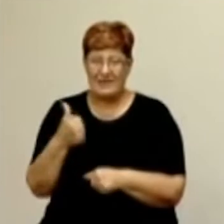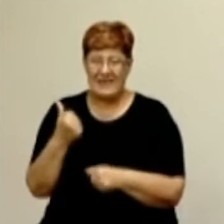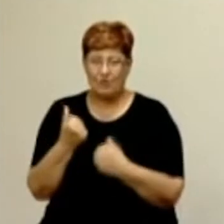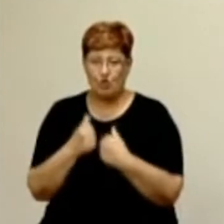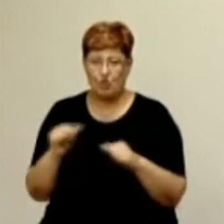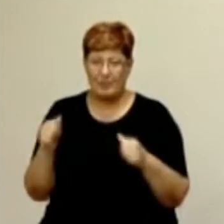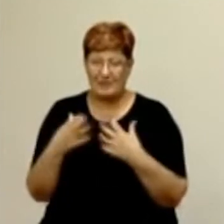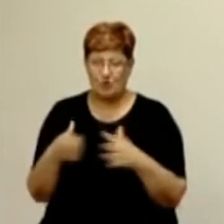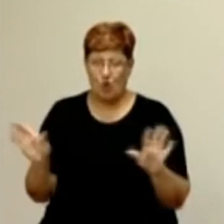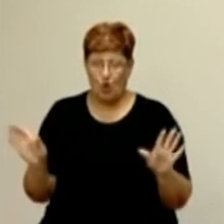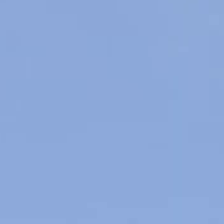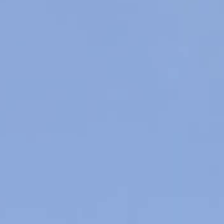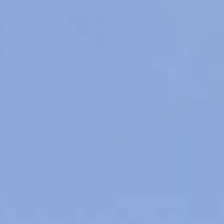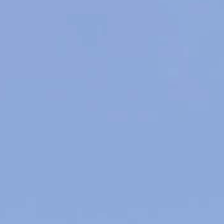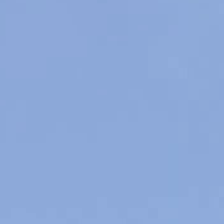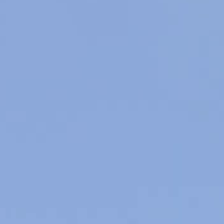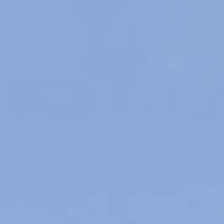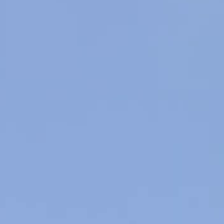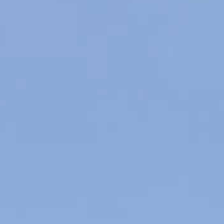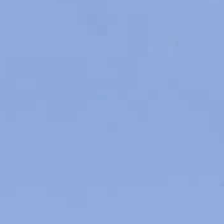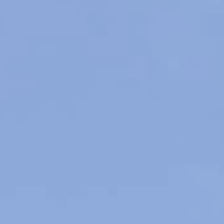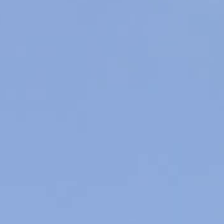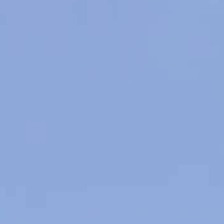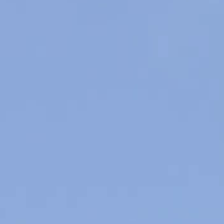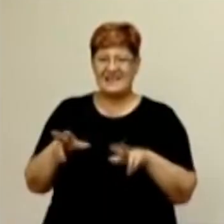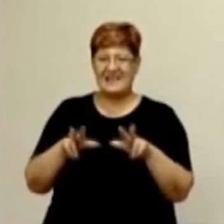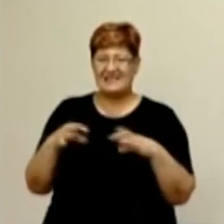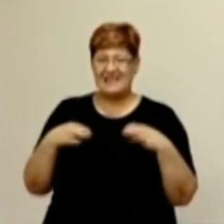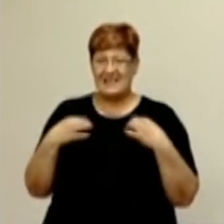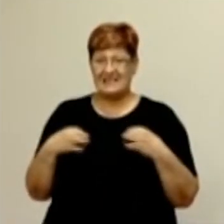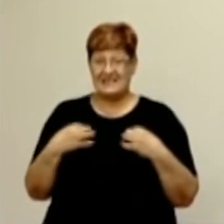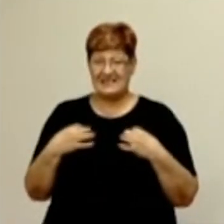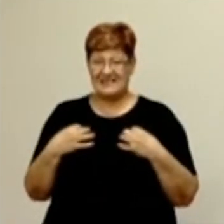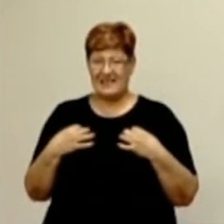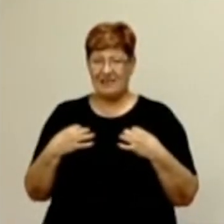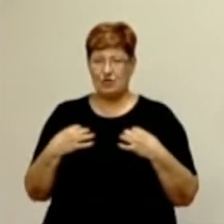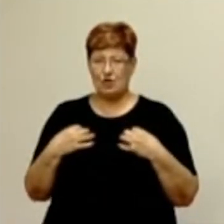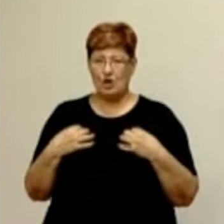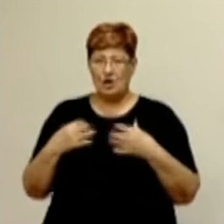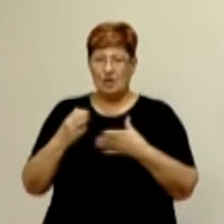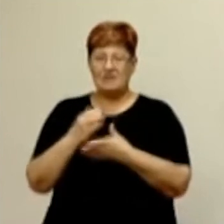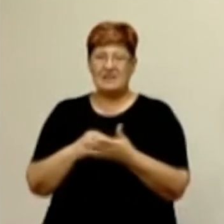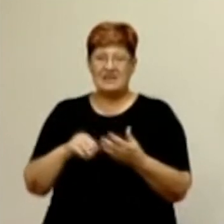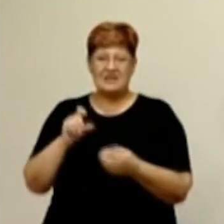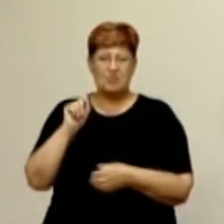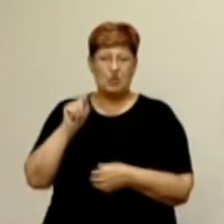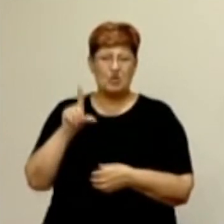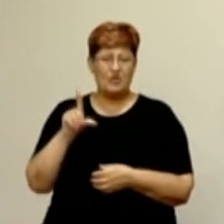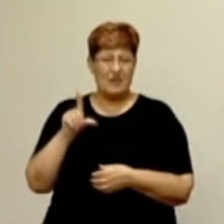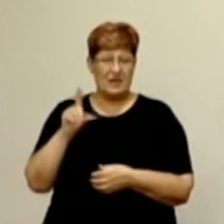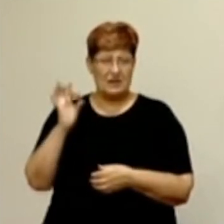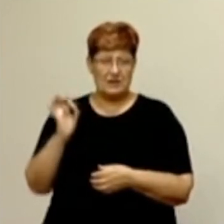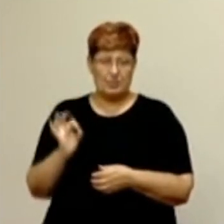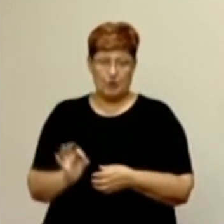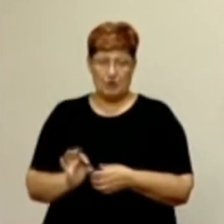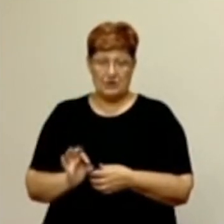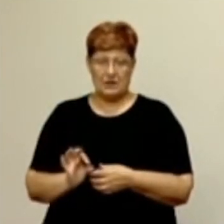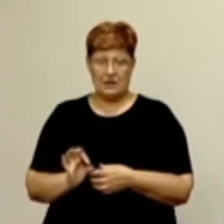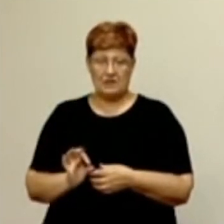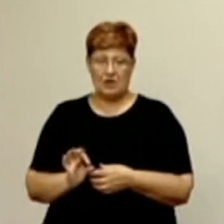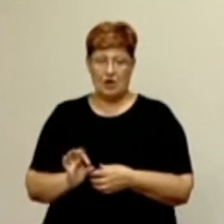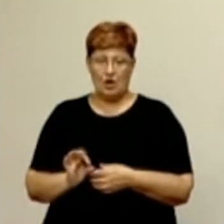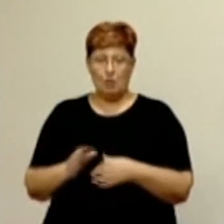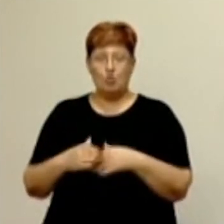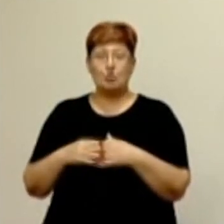da sačeka neka bolja vremena. Ono što uliva nadu su ljudi poput Danijela Radića, mladog i perspektivnog političara, koji se ne libi